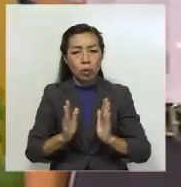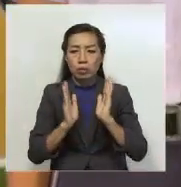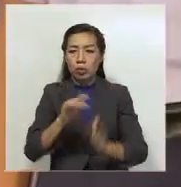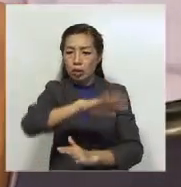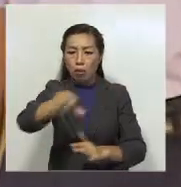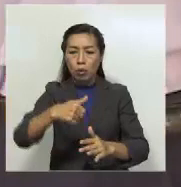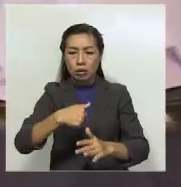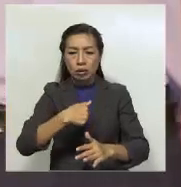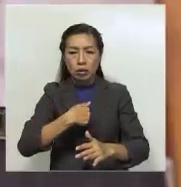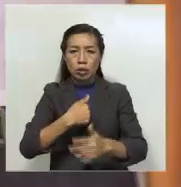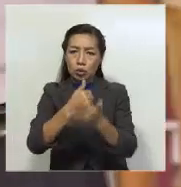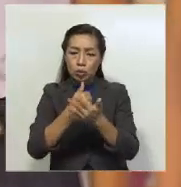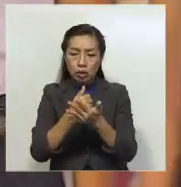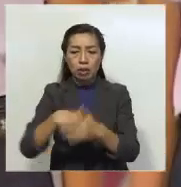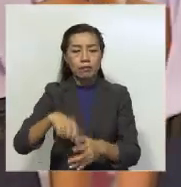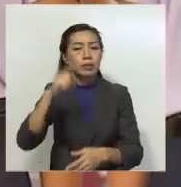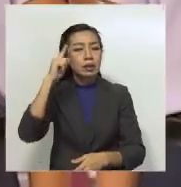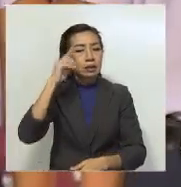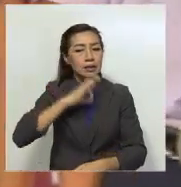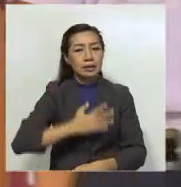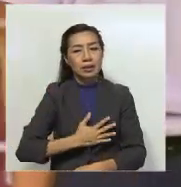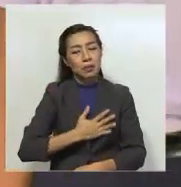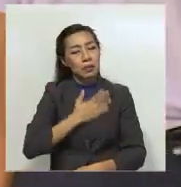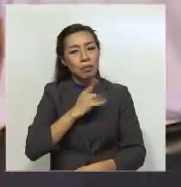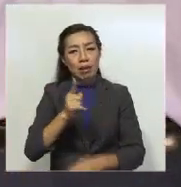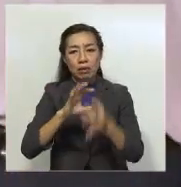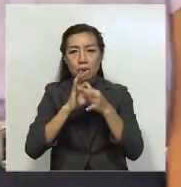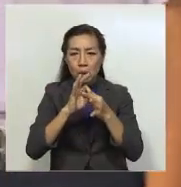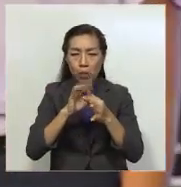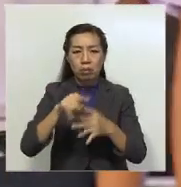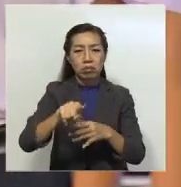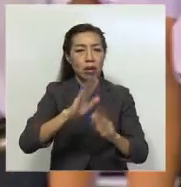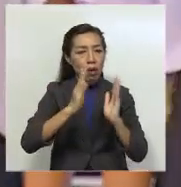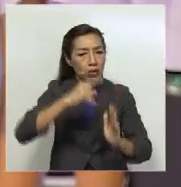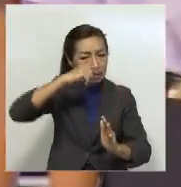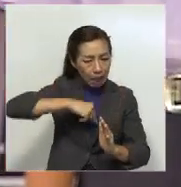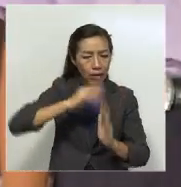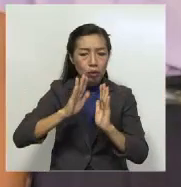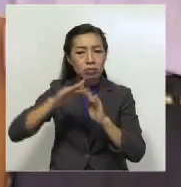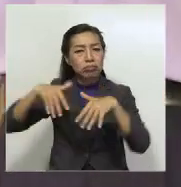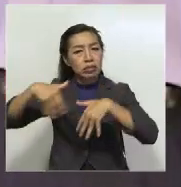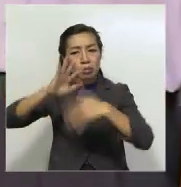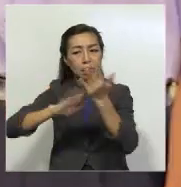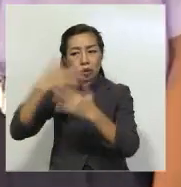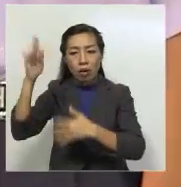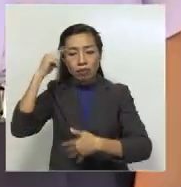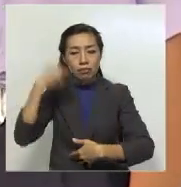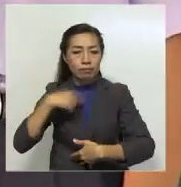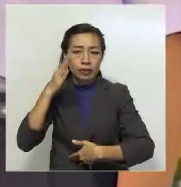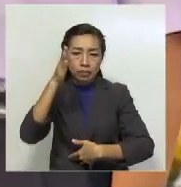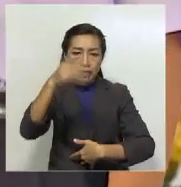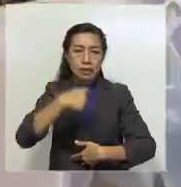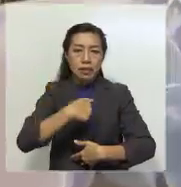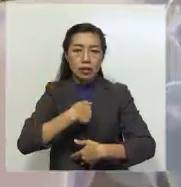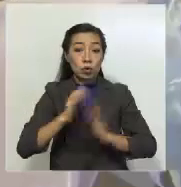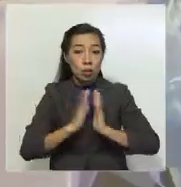ซึ้งถึงความห่วงใยและน้ำใจทั้งจากชาวไทยและชาวต่างชาติดังนั้นจะตอบแทนพระคุณทุกท่านด้วยการดำเนิน